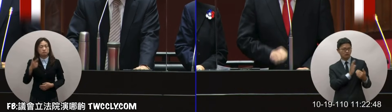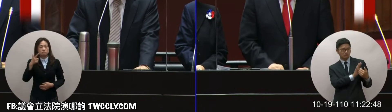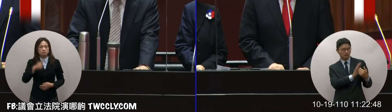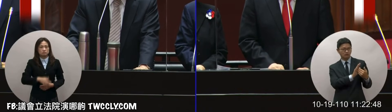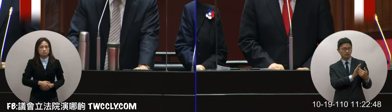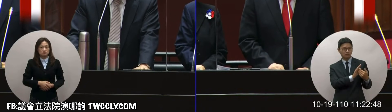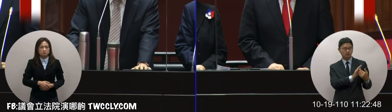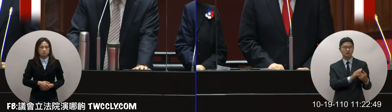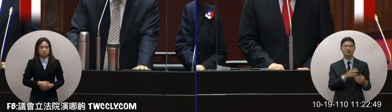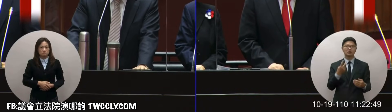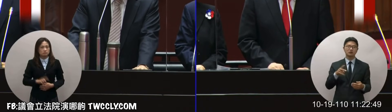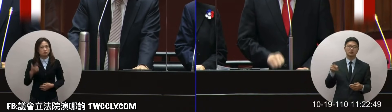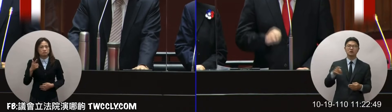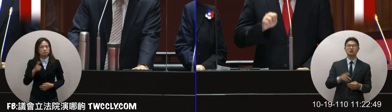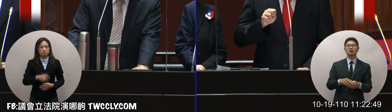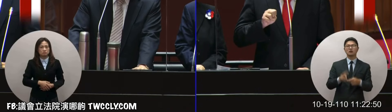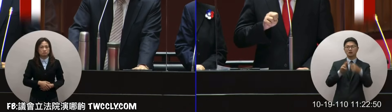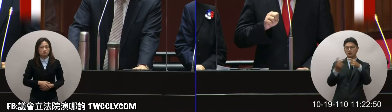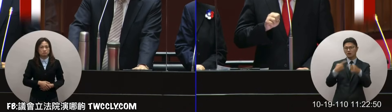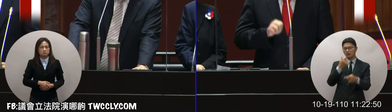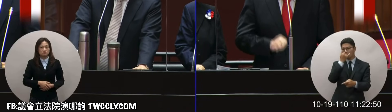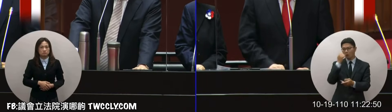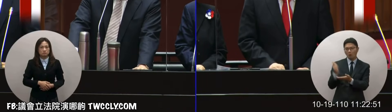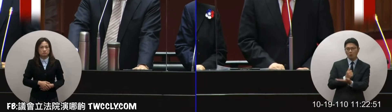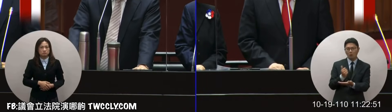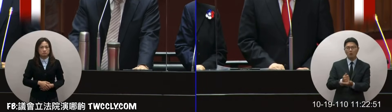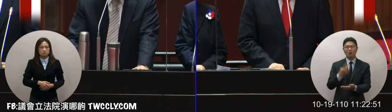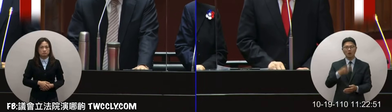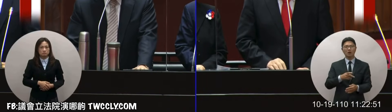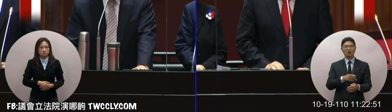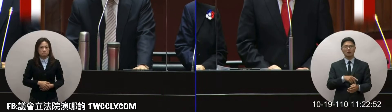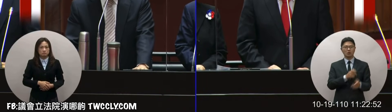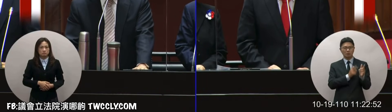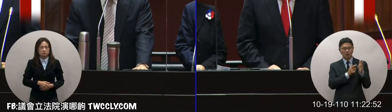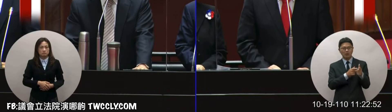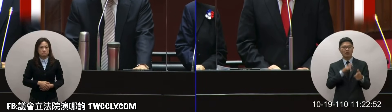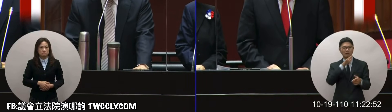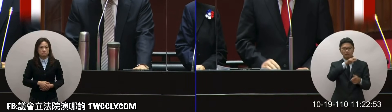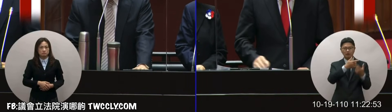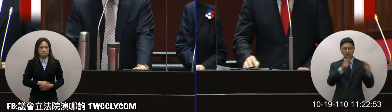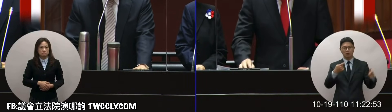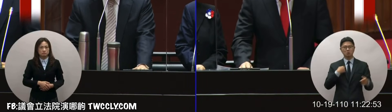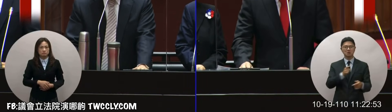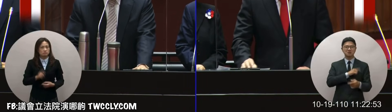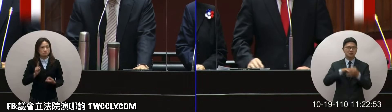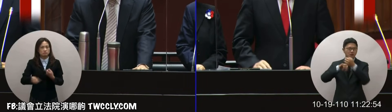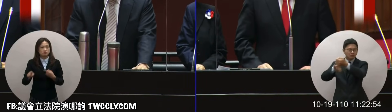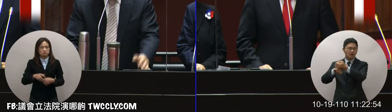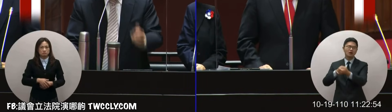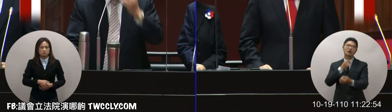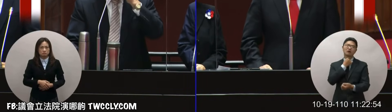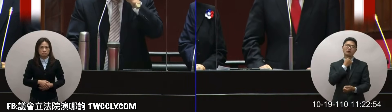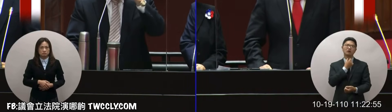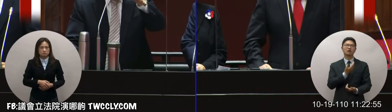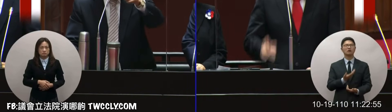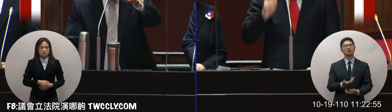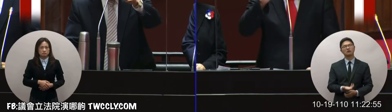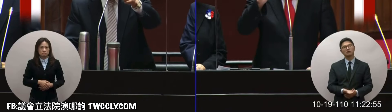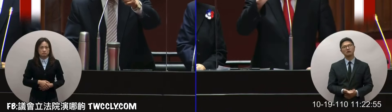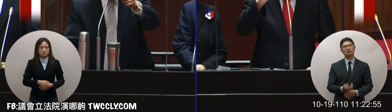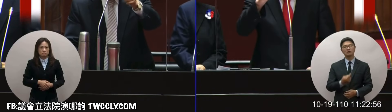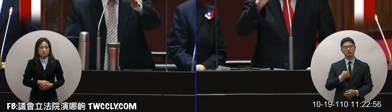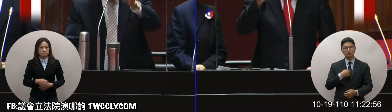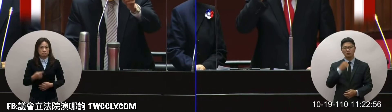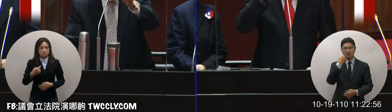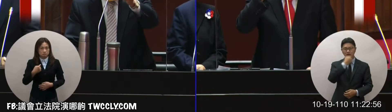吃莱猪， 也不是 还要自备武器，要跟美国来买武器。 不是， 院长， 那时候国民